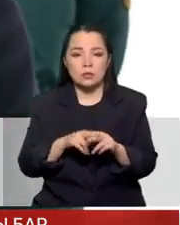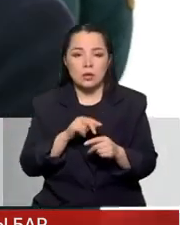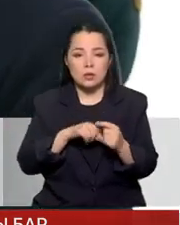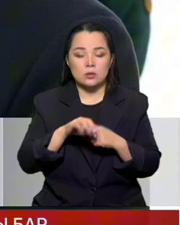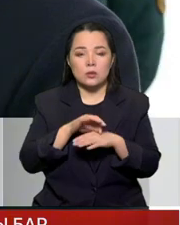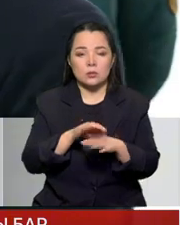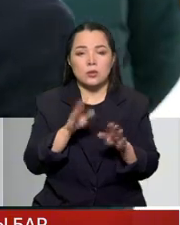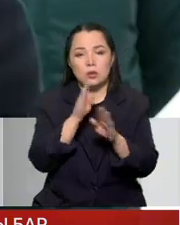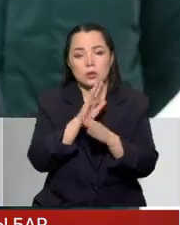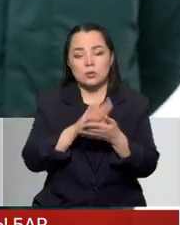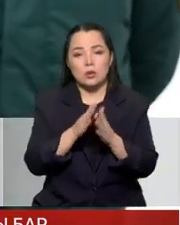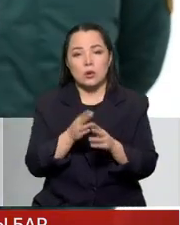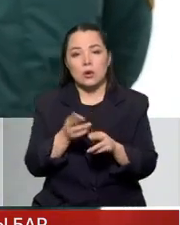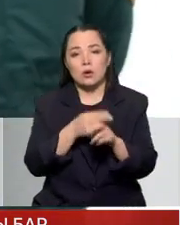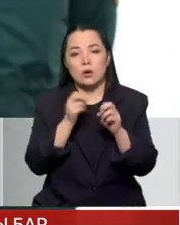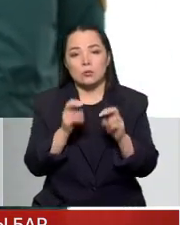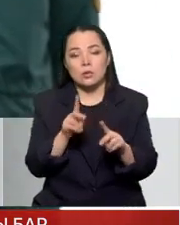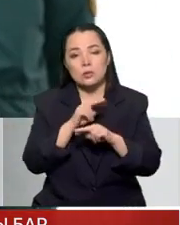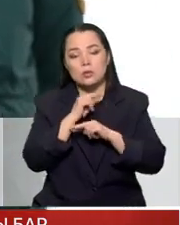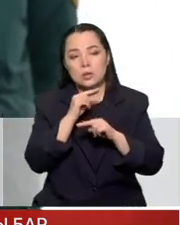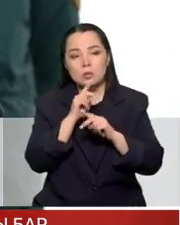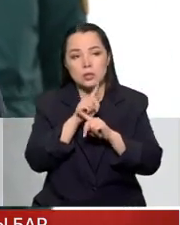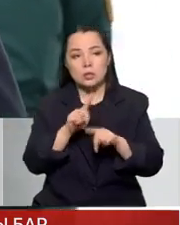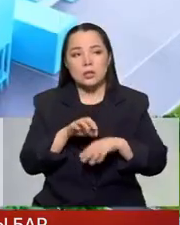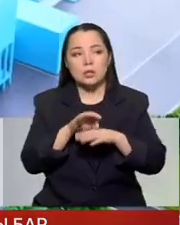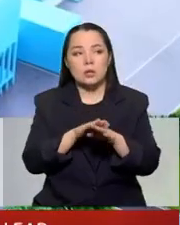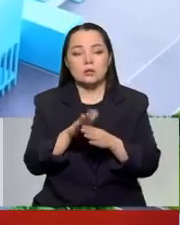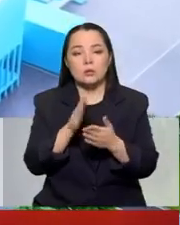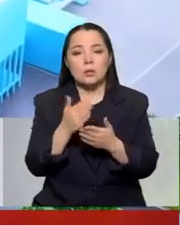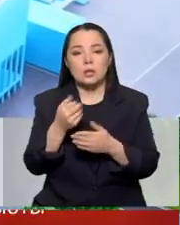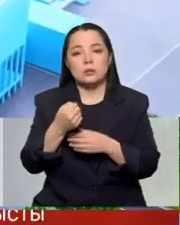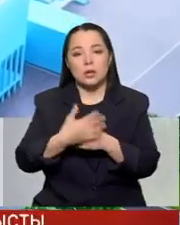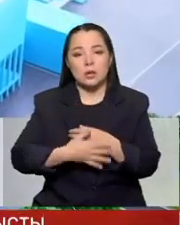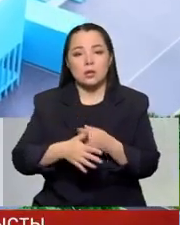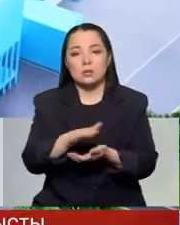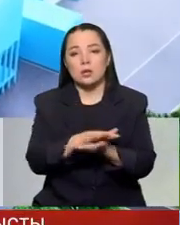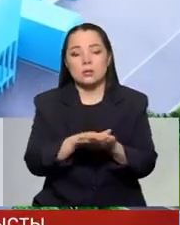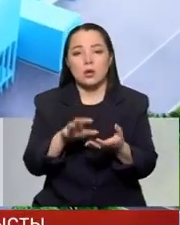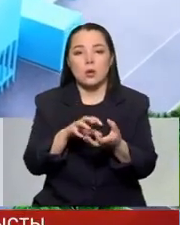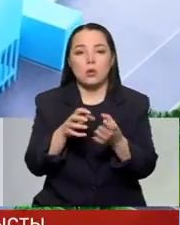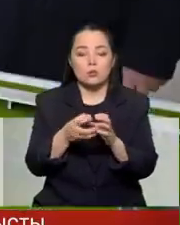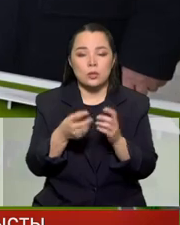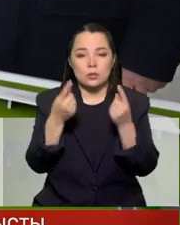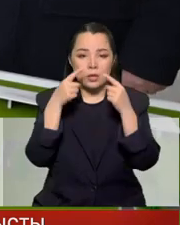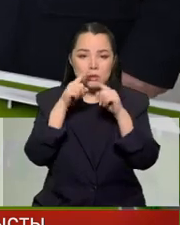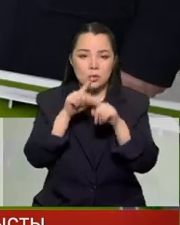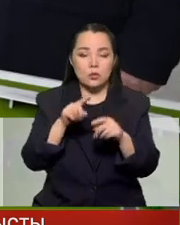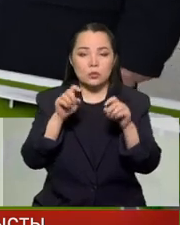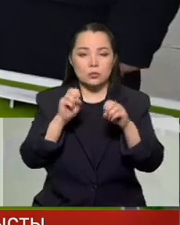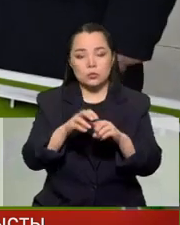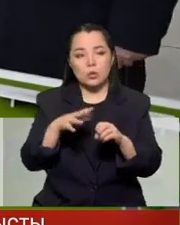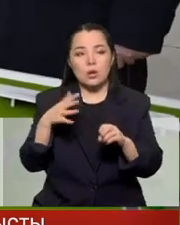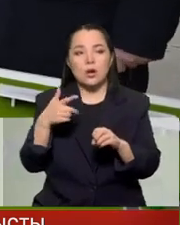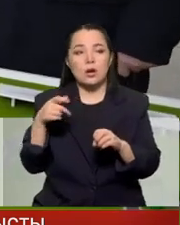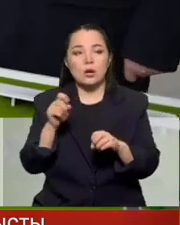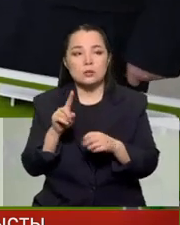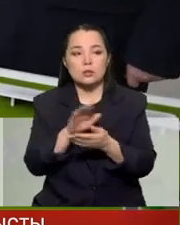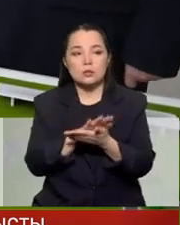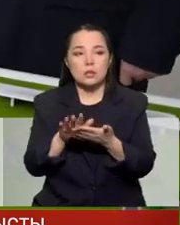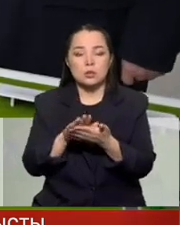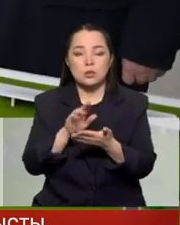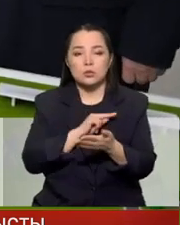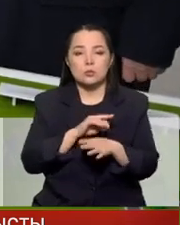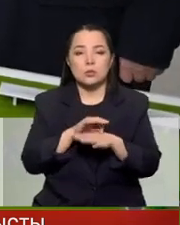Кәсіпорынның экологиялық қауіпсіздігіне де ерекше мән берілген. Станцияда таза көмір технологиясы және түтін газын кешенді тазарту